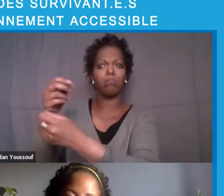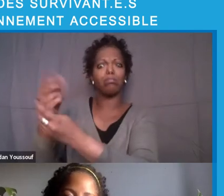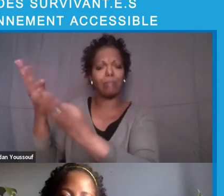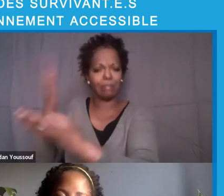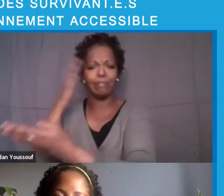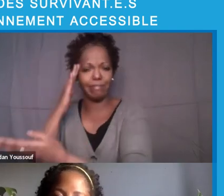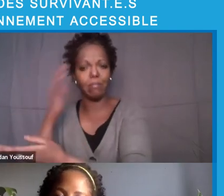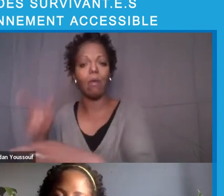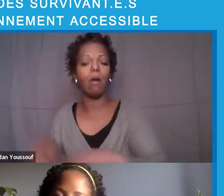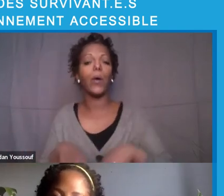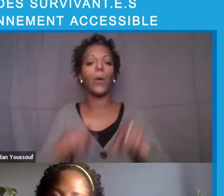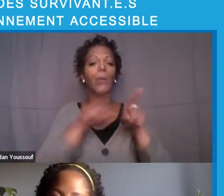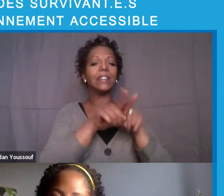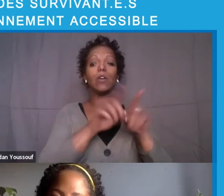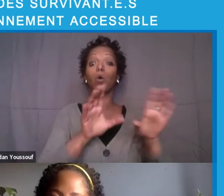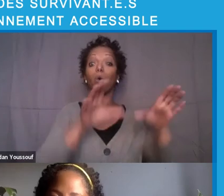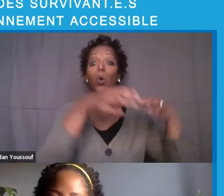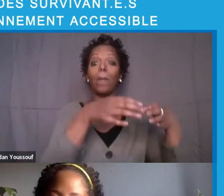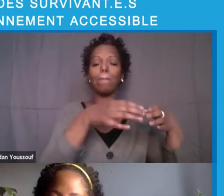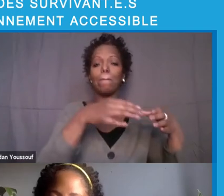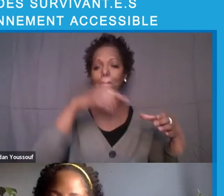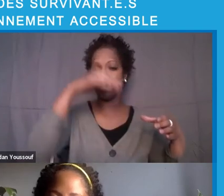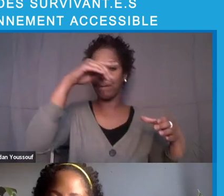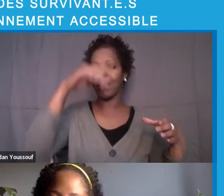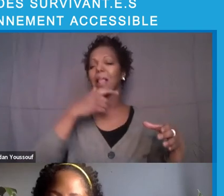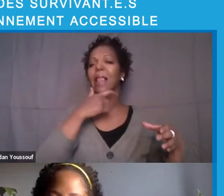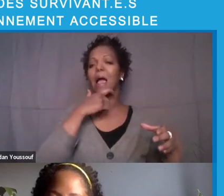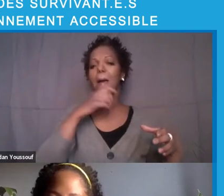quand on pense aux personnes handicapées, on vit beaucoup